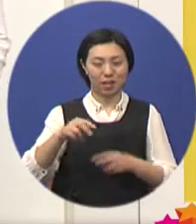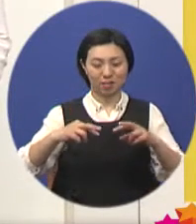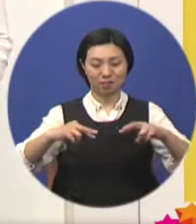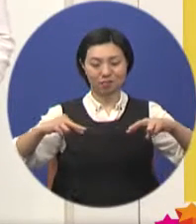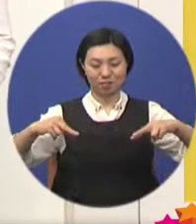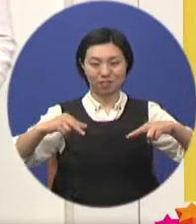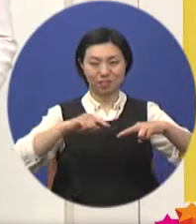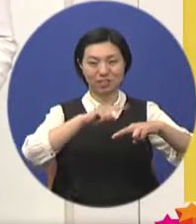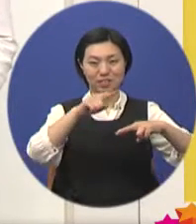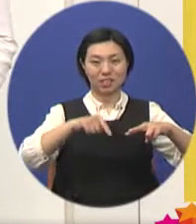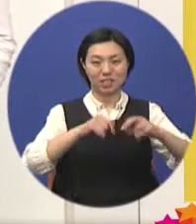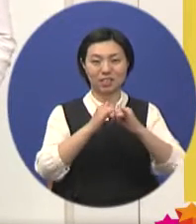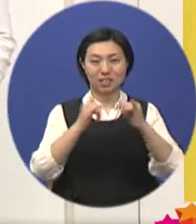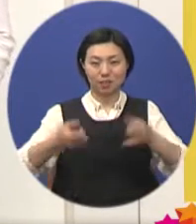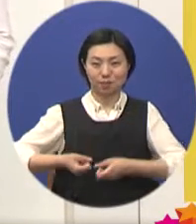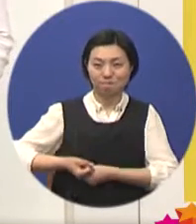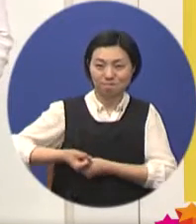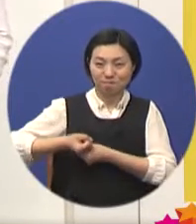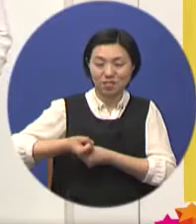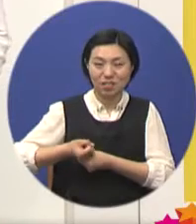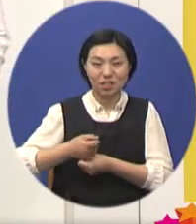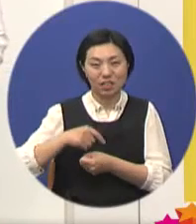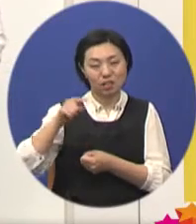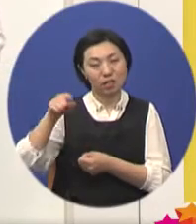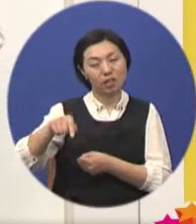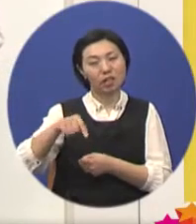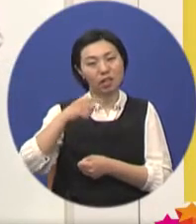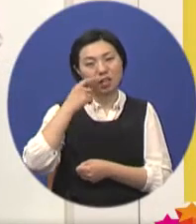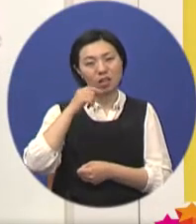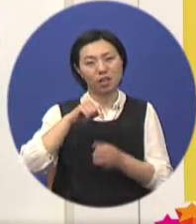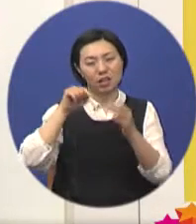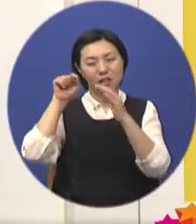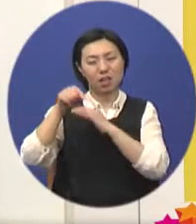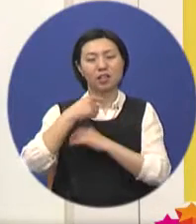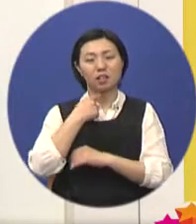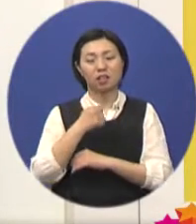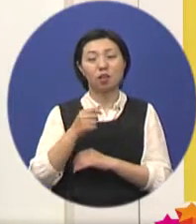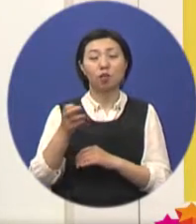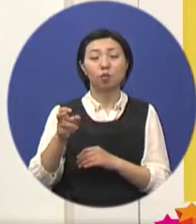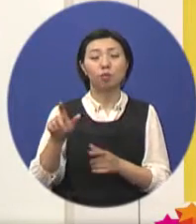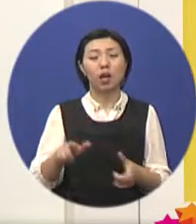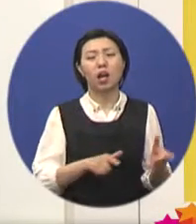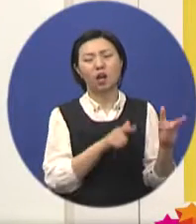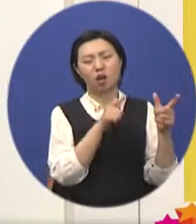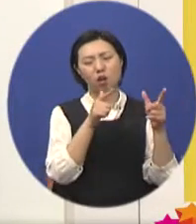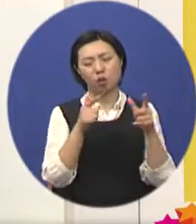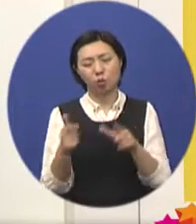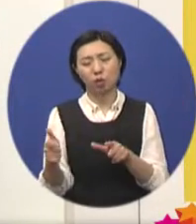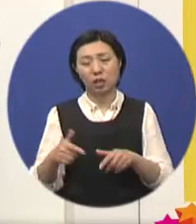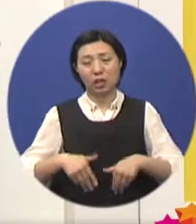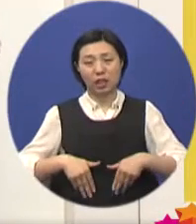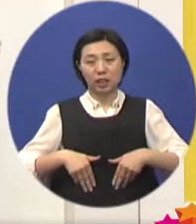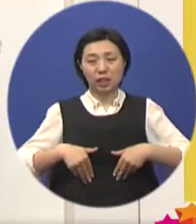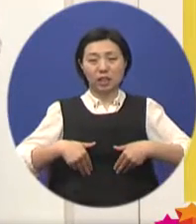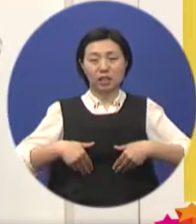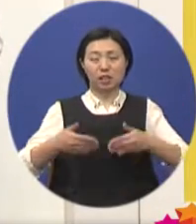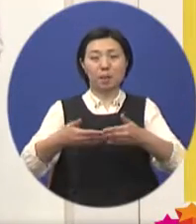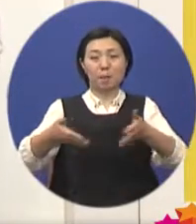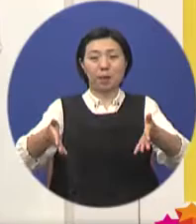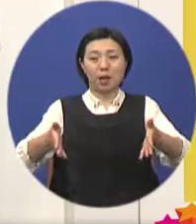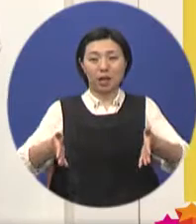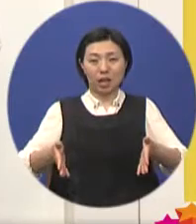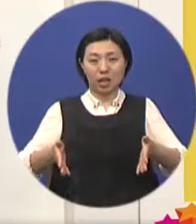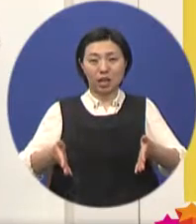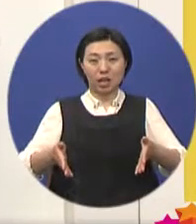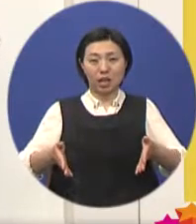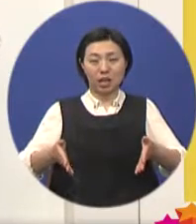타고 가가지고 네. 거기서도 뭐 하루 종일 네. 뜨뜻한 방에서